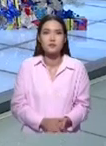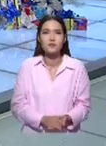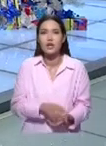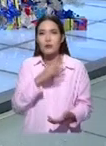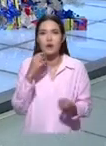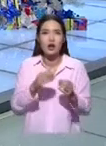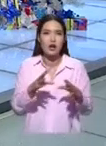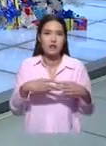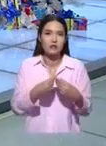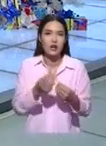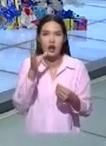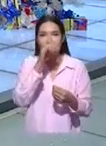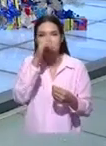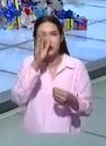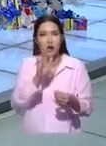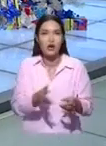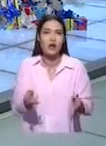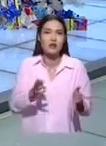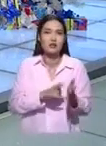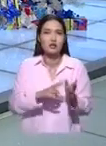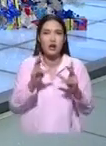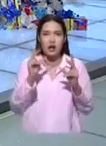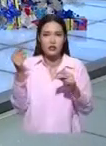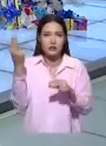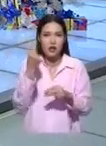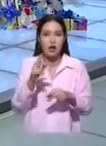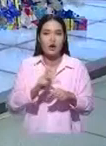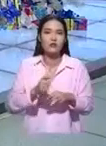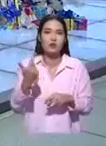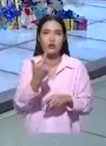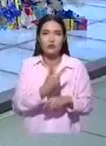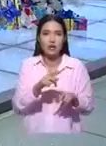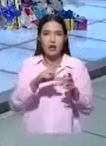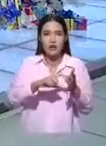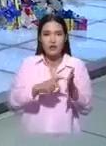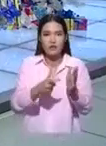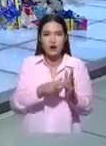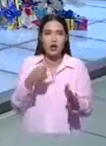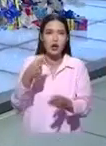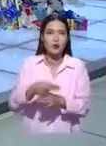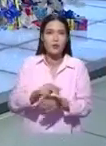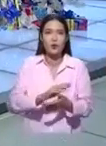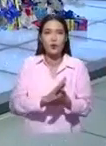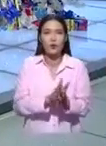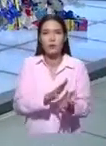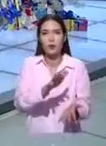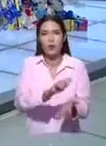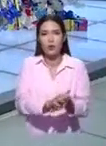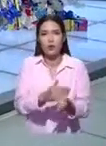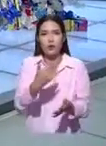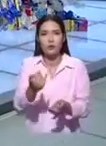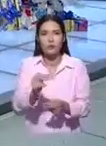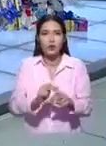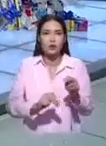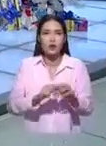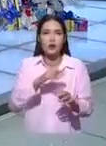Десятки семей не могут заселиться в обещанные квартиры в Астане. Со слов горожан, квадратные метры они покупали по договору бронирования. По нему